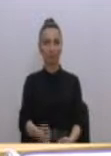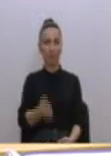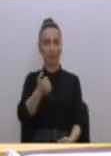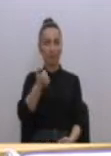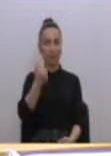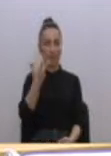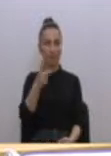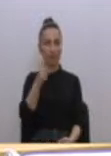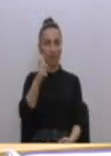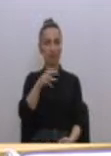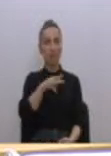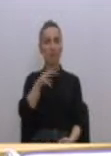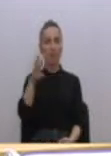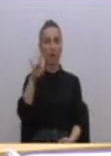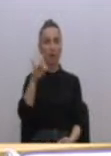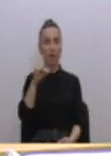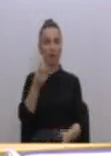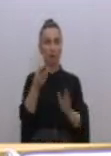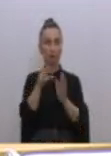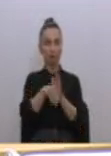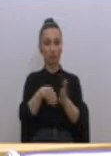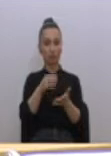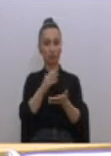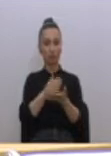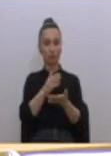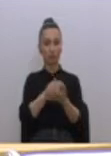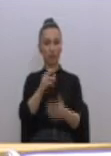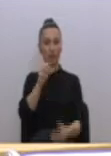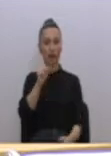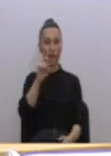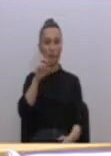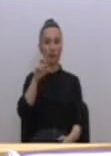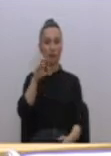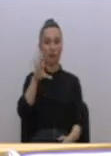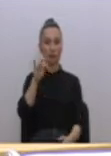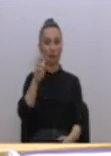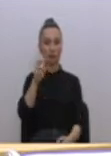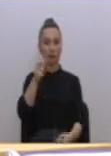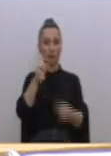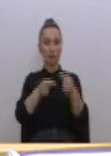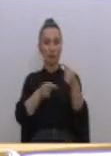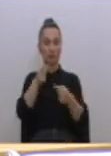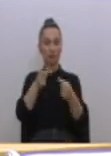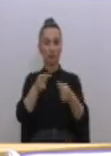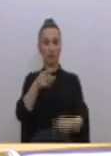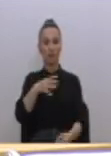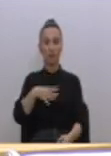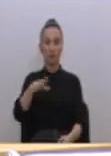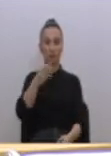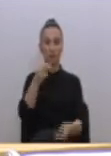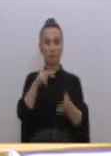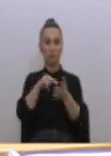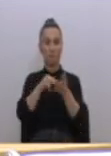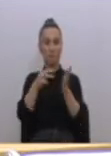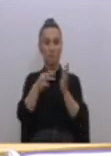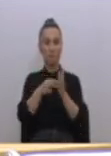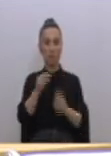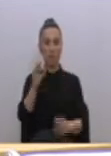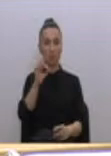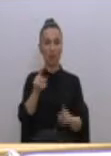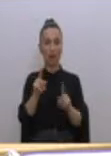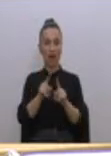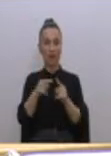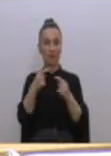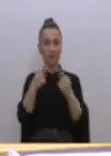Ramoden ase un milion larși adges sa arbitrajo davepși sakartvelos biudžetis, să tu